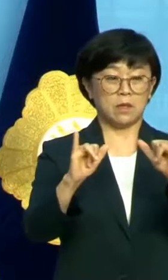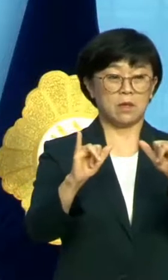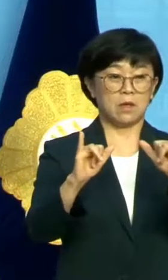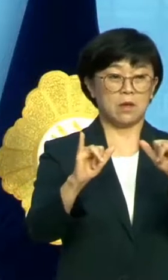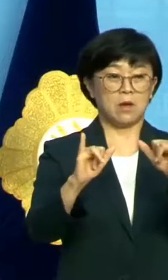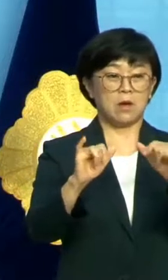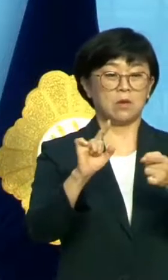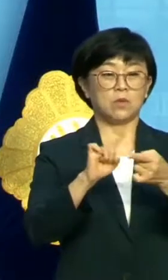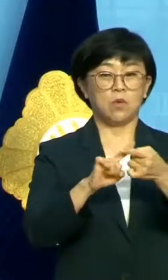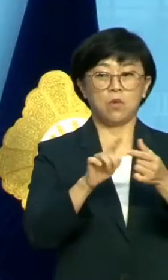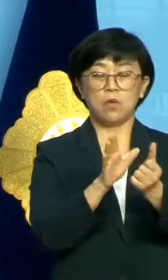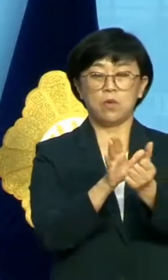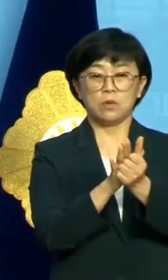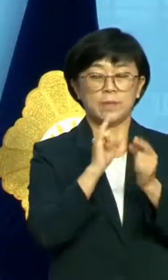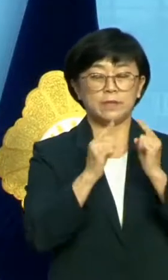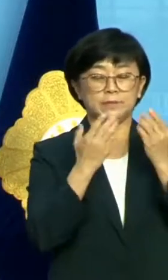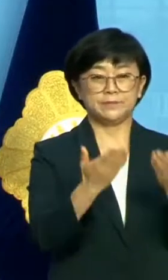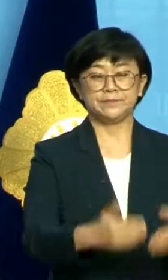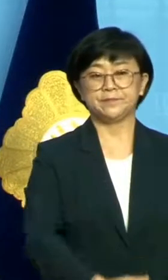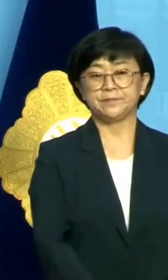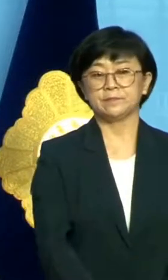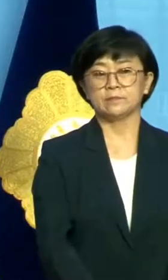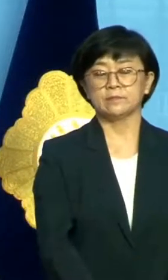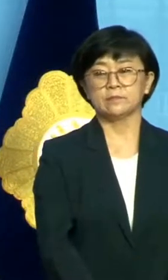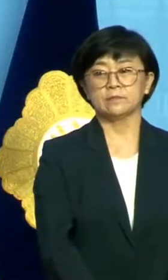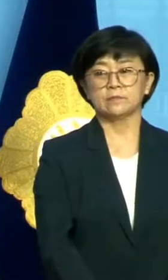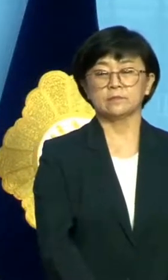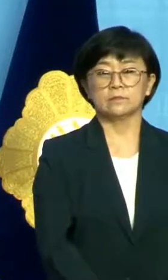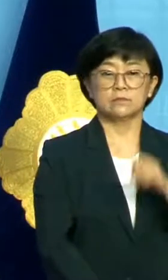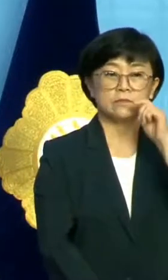있도록 하겠다라는 말씀을 드리겠습니다.